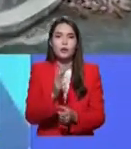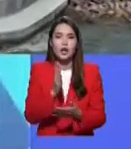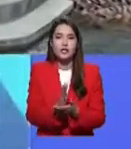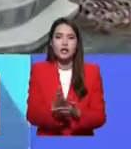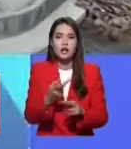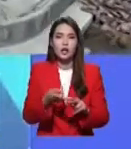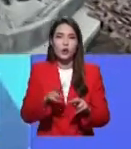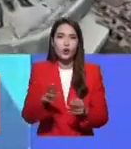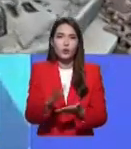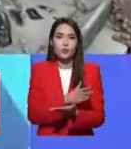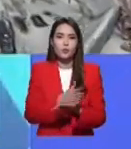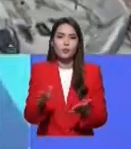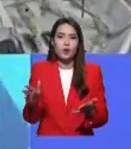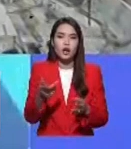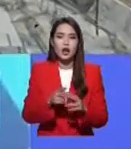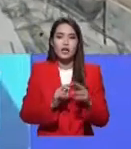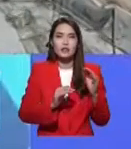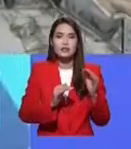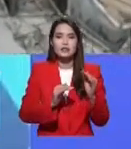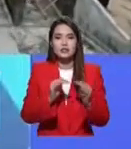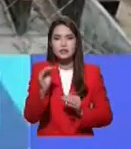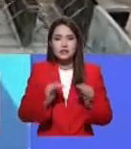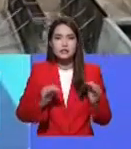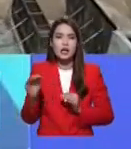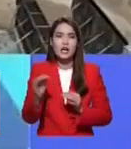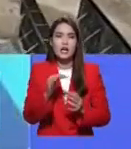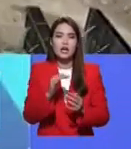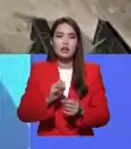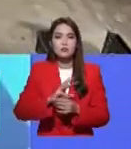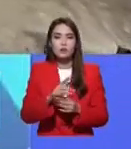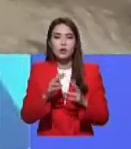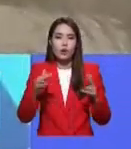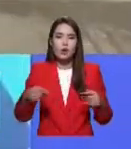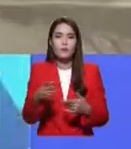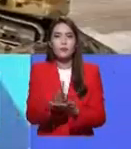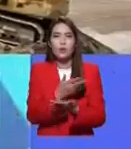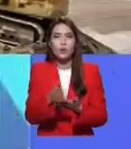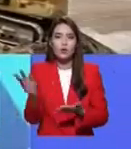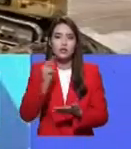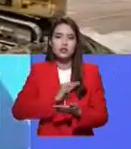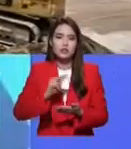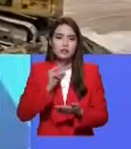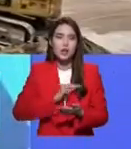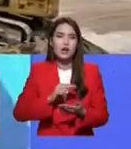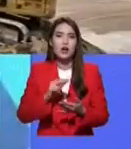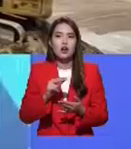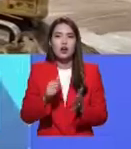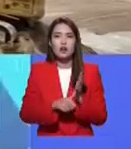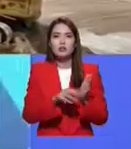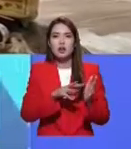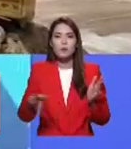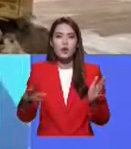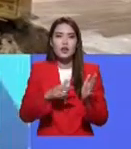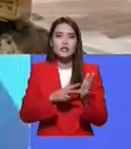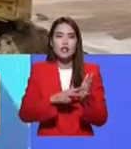Одан бөлек бұл Тасөткөл мен Ынталы су қоймалары, одан бөлек көлемі 166 миллион текше